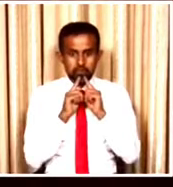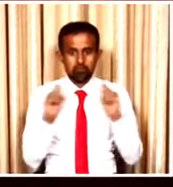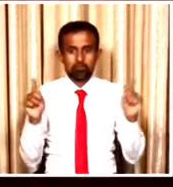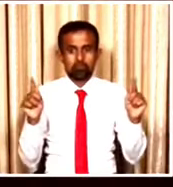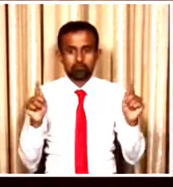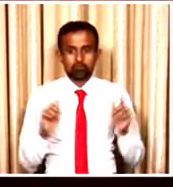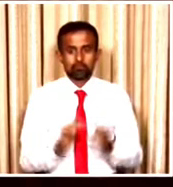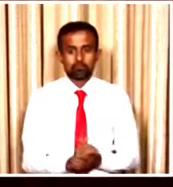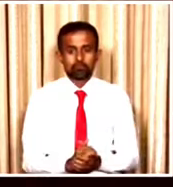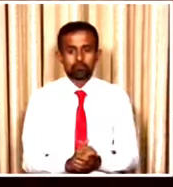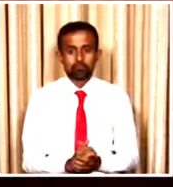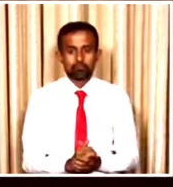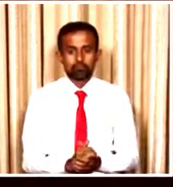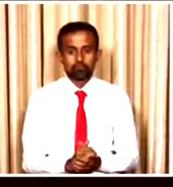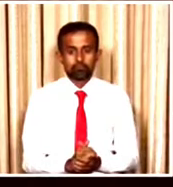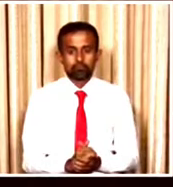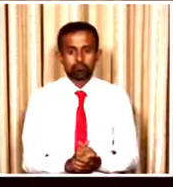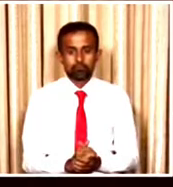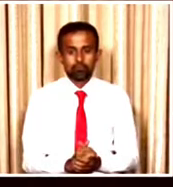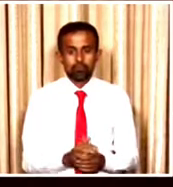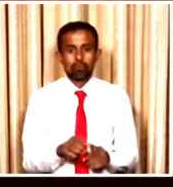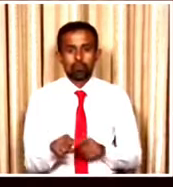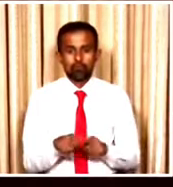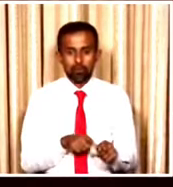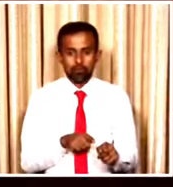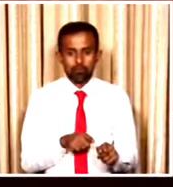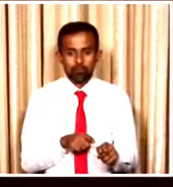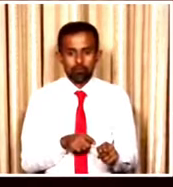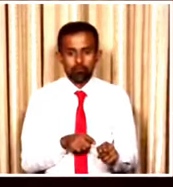பதவி பிரமாணம் செய்திருக்கின்ற